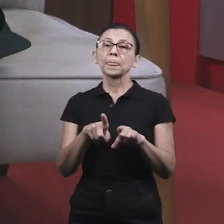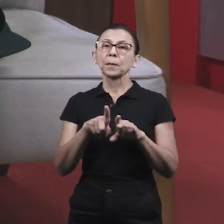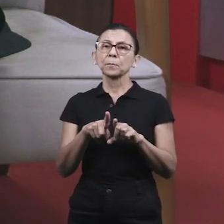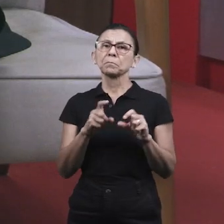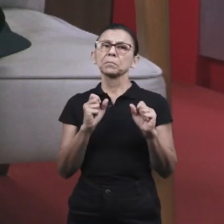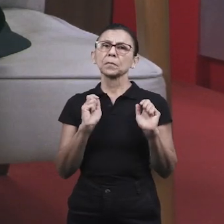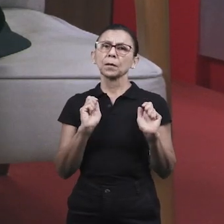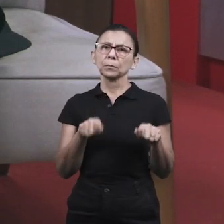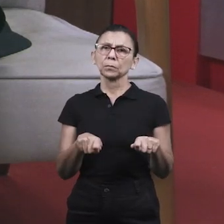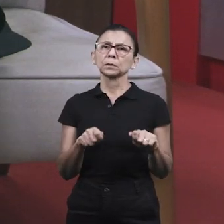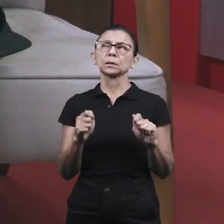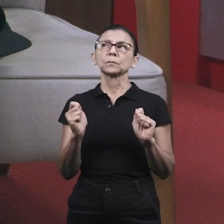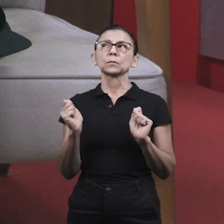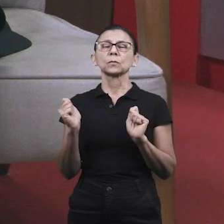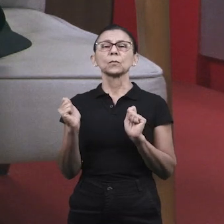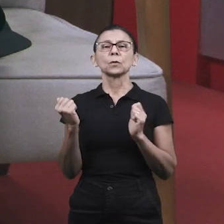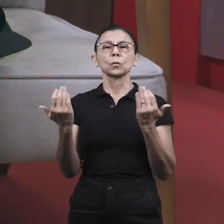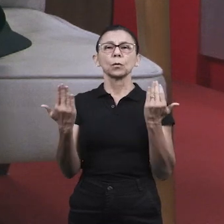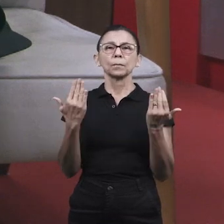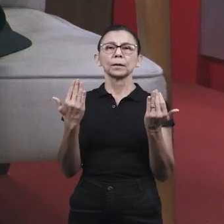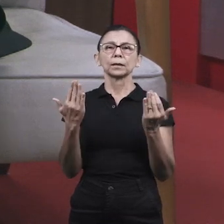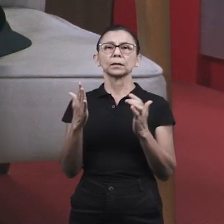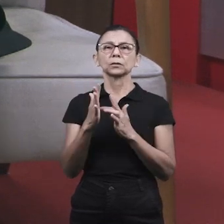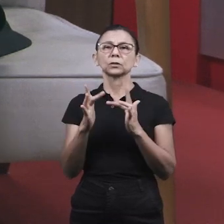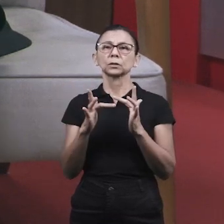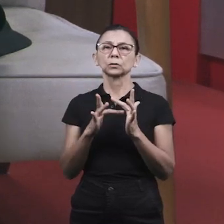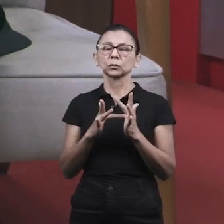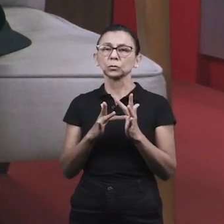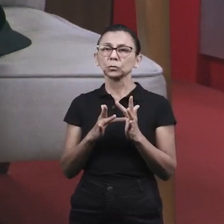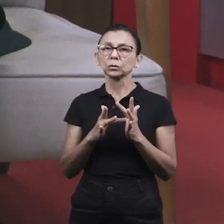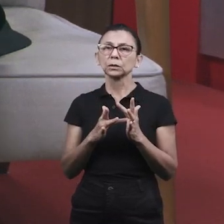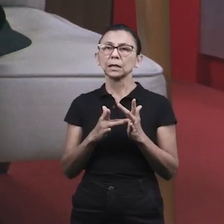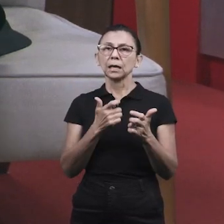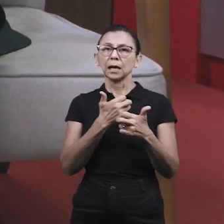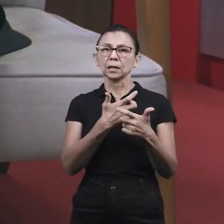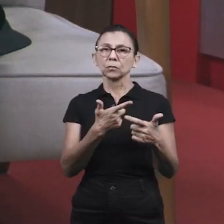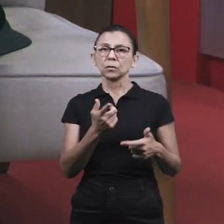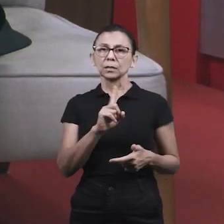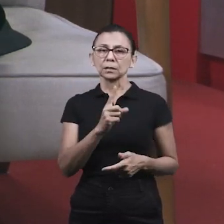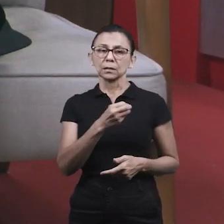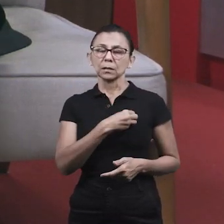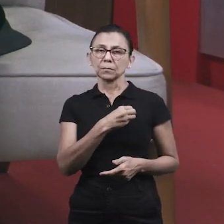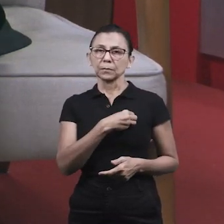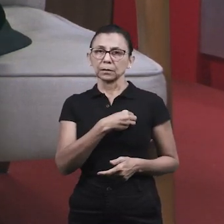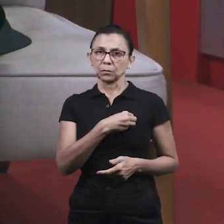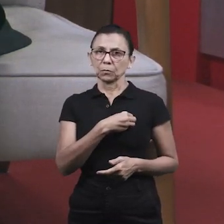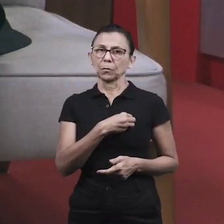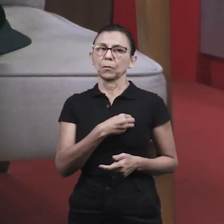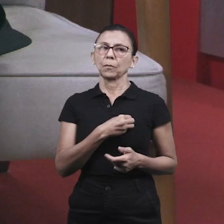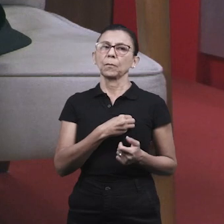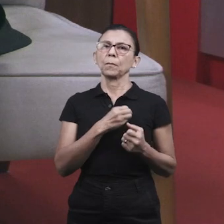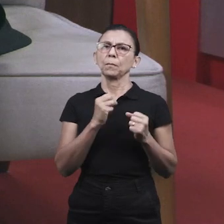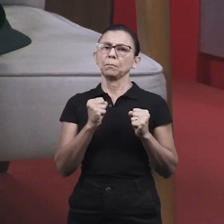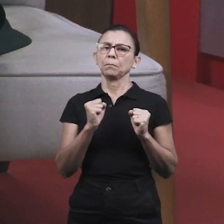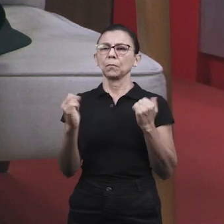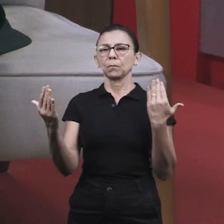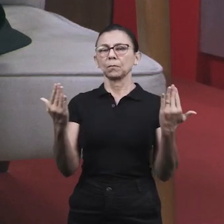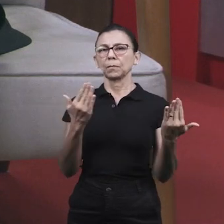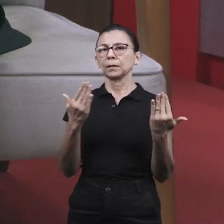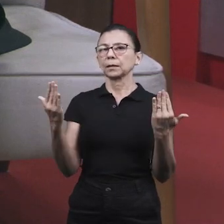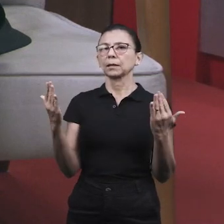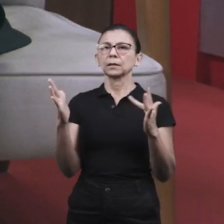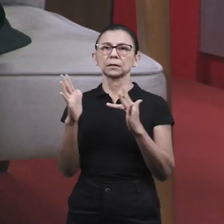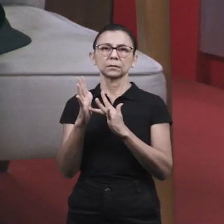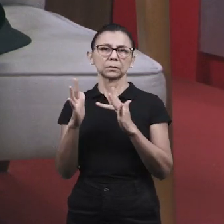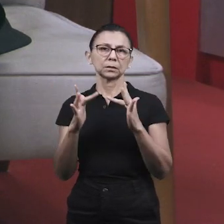Jésus. Aujourd'hui, il est vivant. Le Saint-Esprit de Dieu nous révèle, y compris dans la figure des hommes, que dans